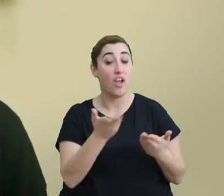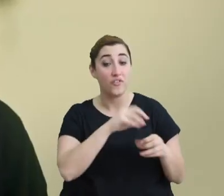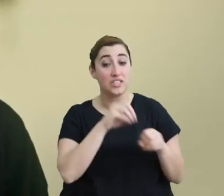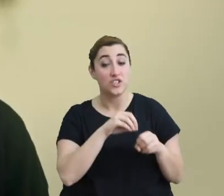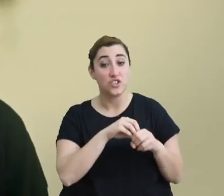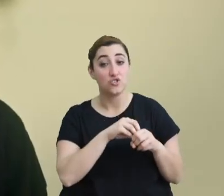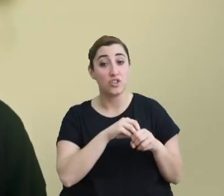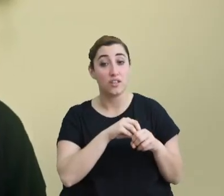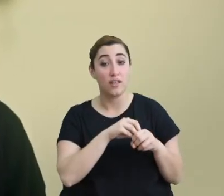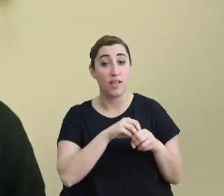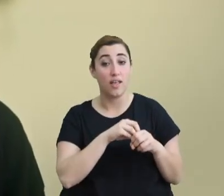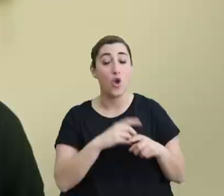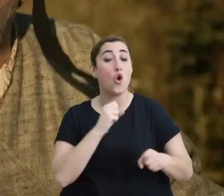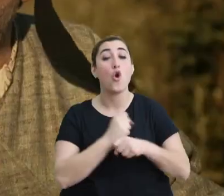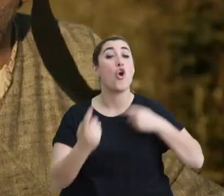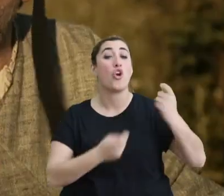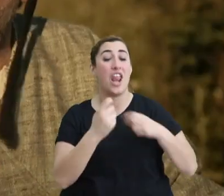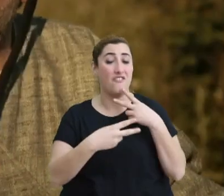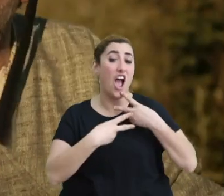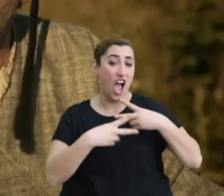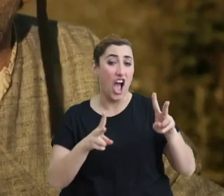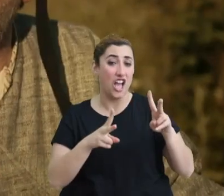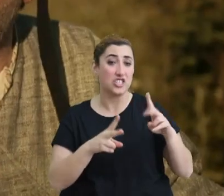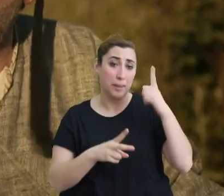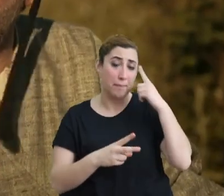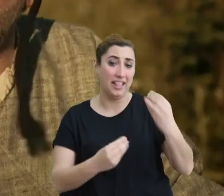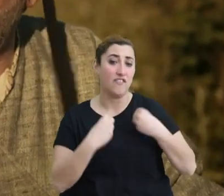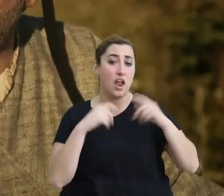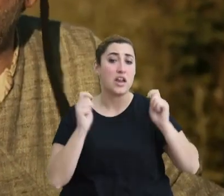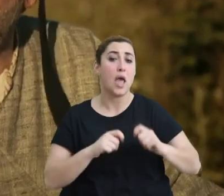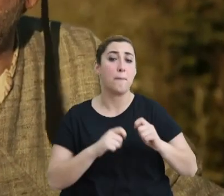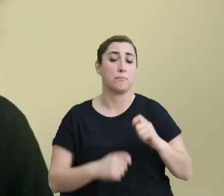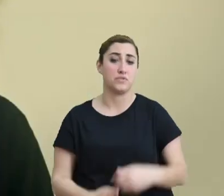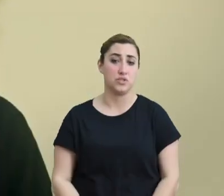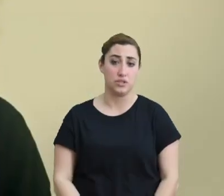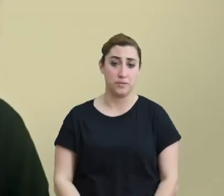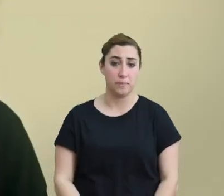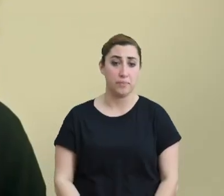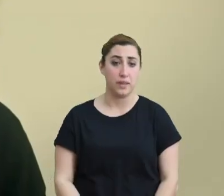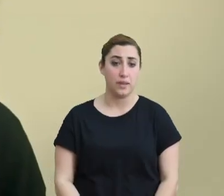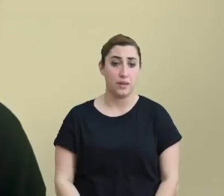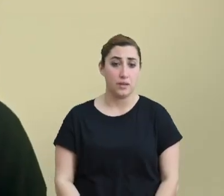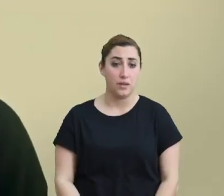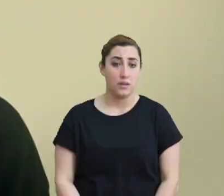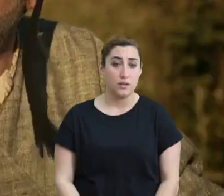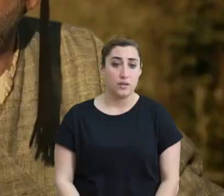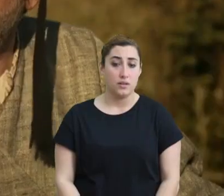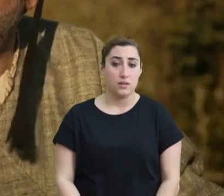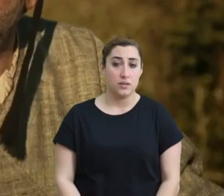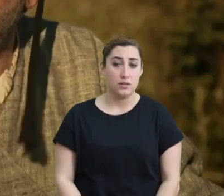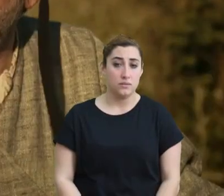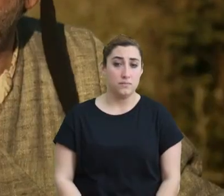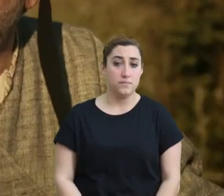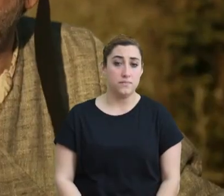sayfasında... ...vaziyeti açık seçik beyan etmiştir Hazret. Yunus sayfasına kadar bilmesini afalladı.